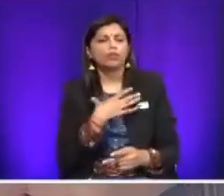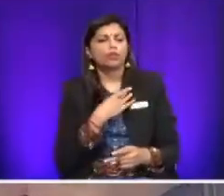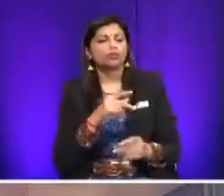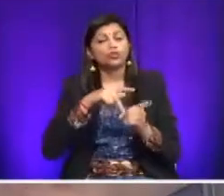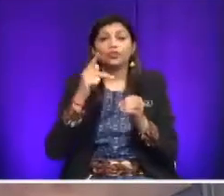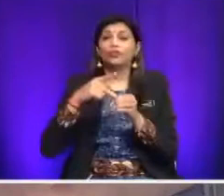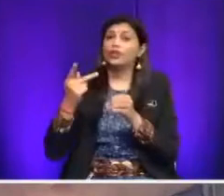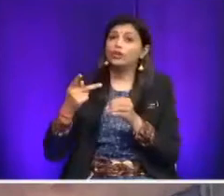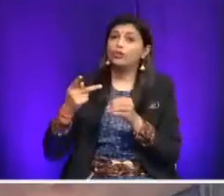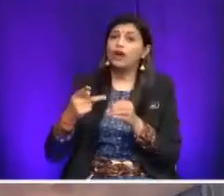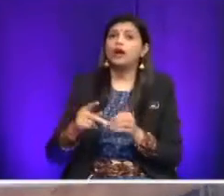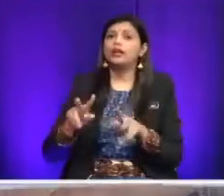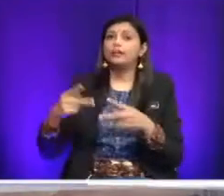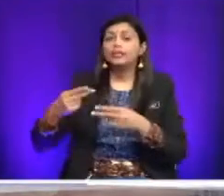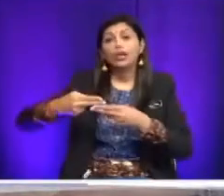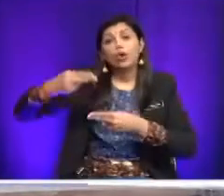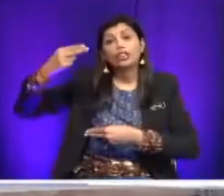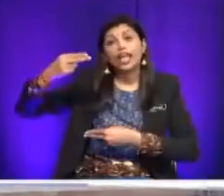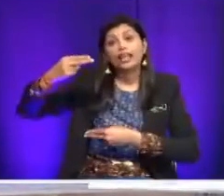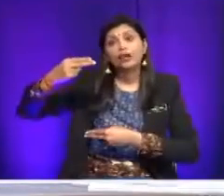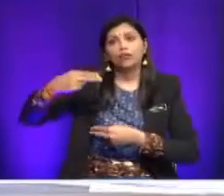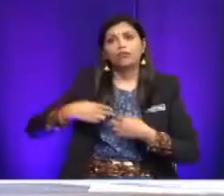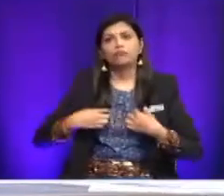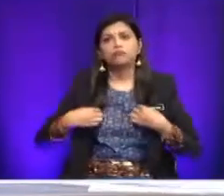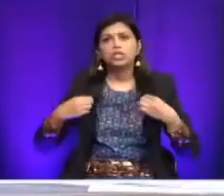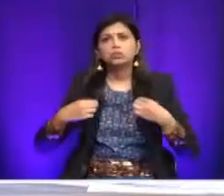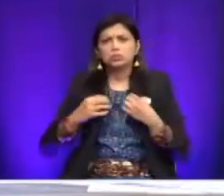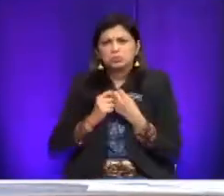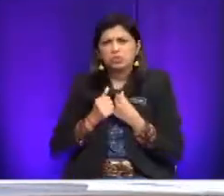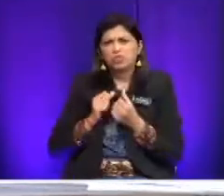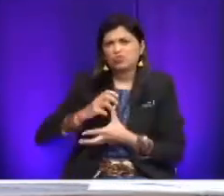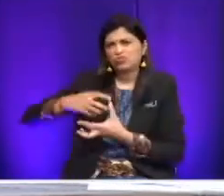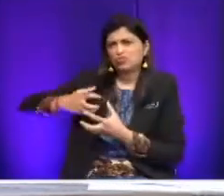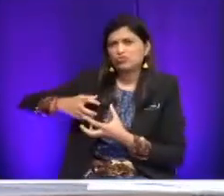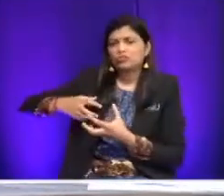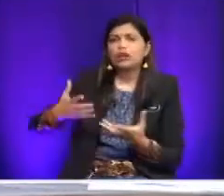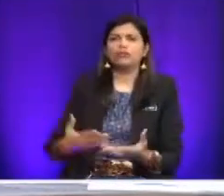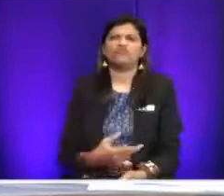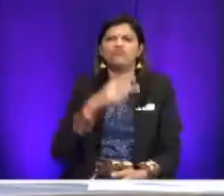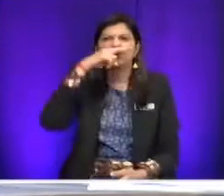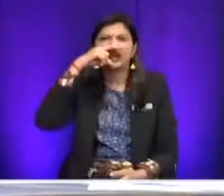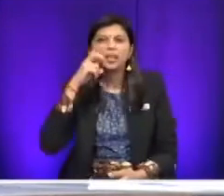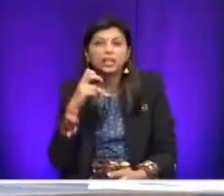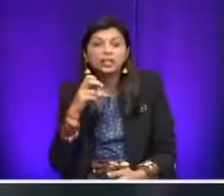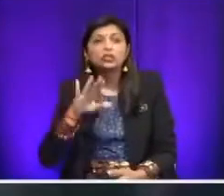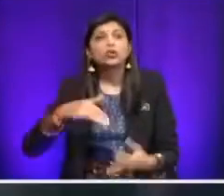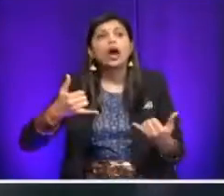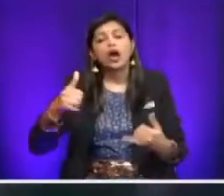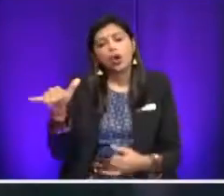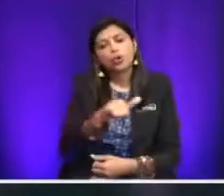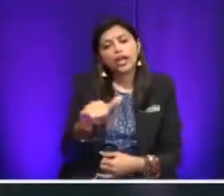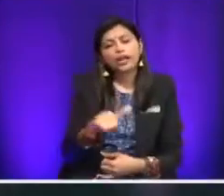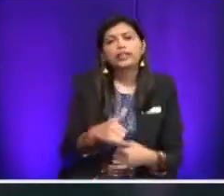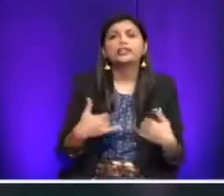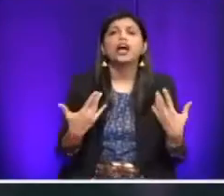menjadi beban adalah berat dan juga terlalu besar Sule disitu precracked untuk industri dahulu